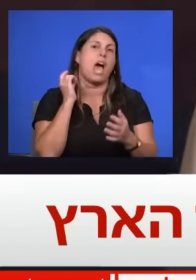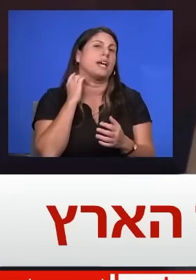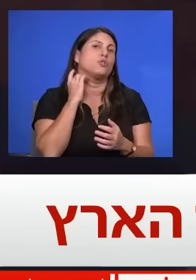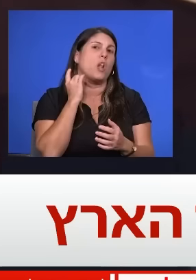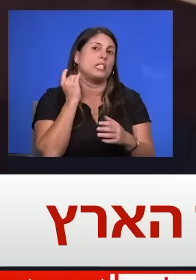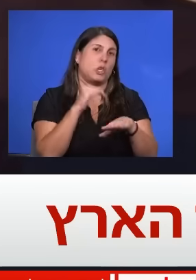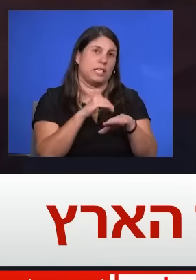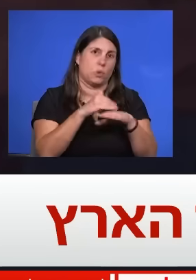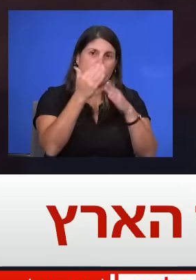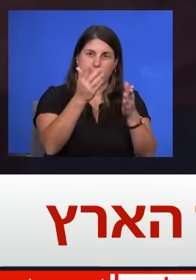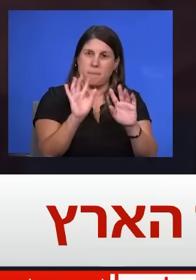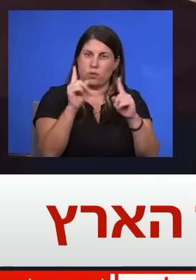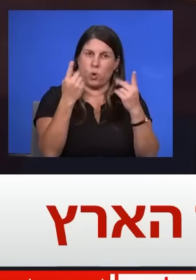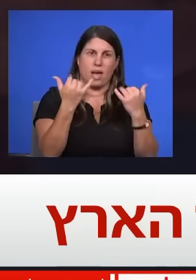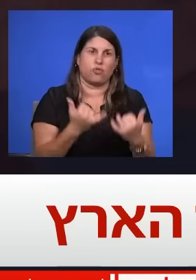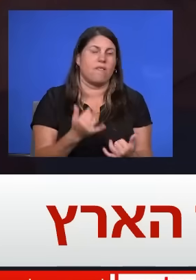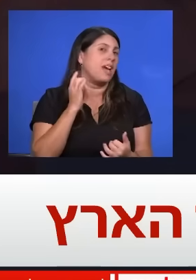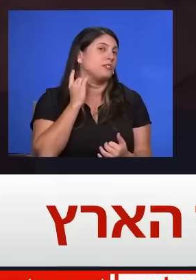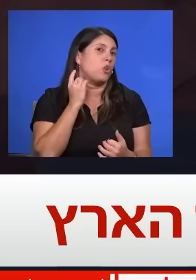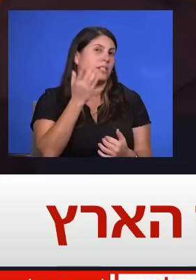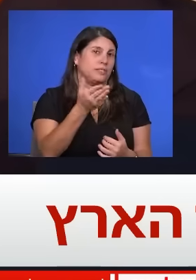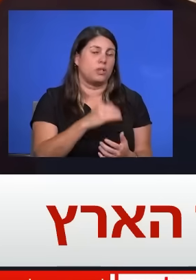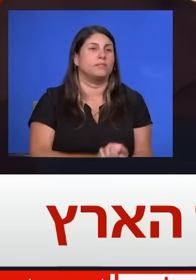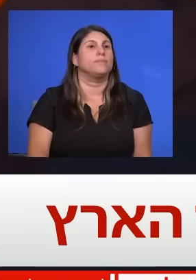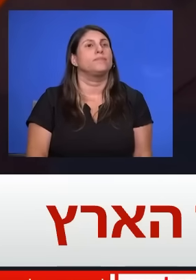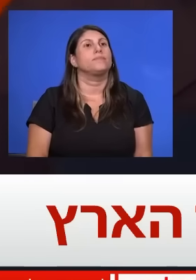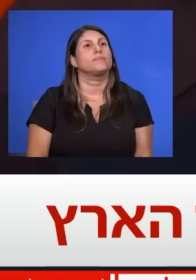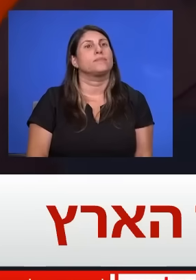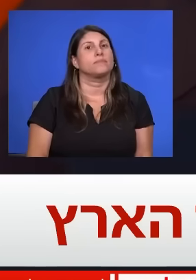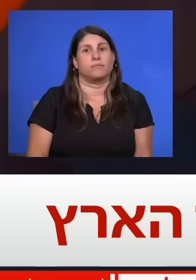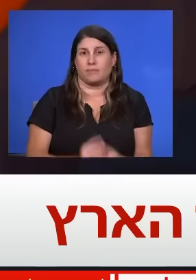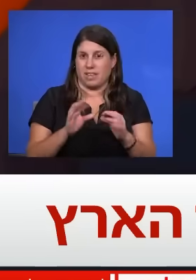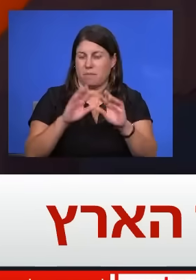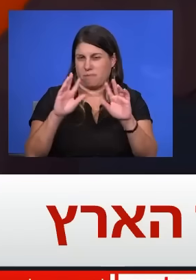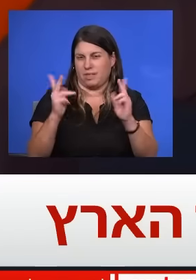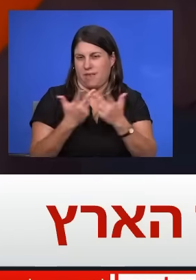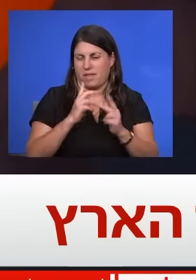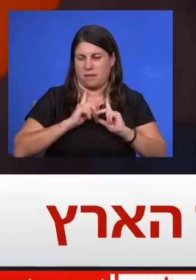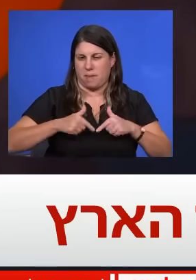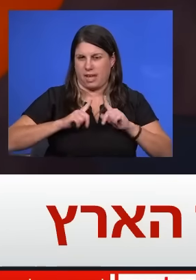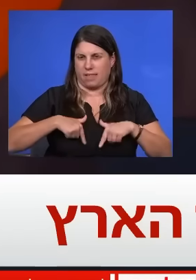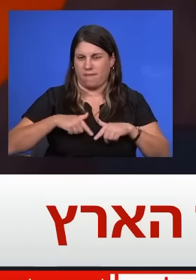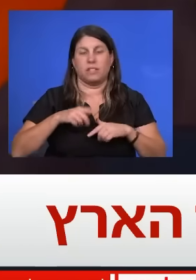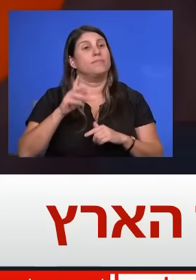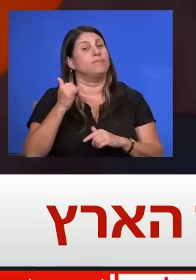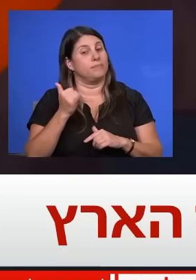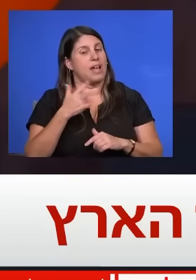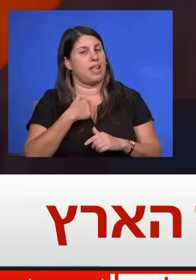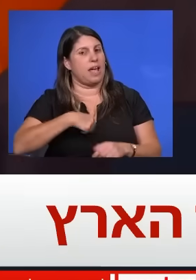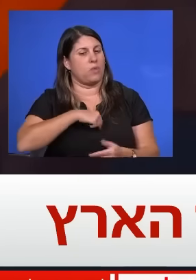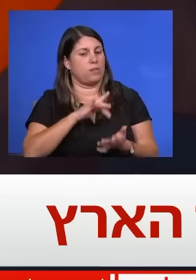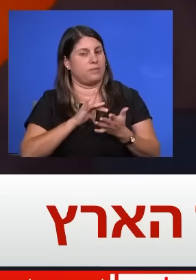שקורה שם עכשיו אחרי המתח הזה. עם צוות מגן דוד אדום. כן, מיכל, אנחנו נמצאים, נכון, אנחנו עם צוות מגן דוד אדום